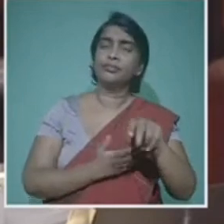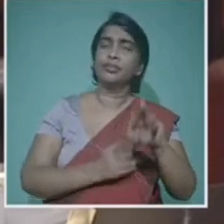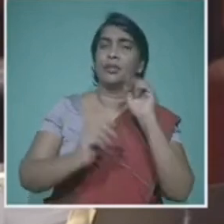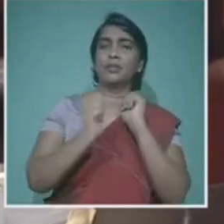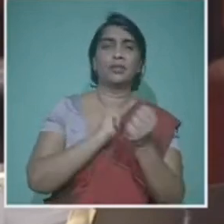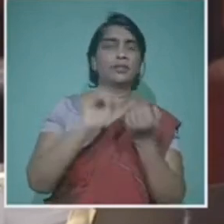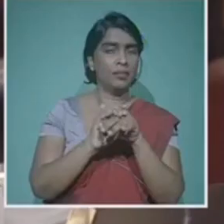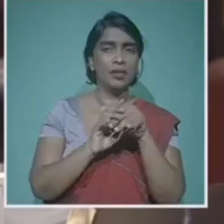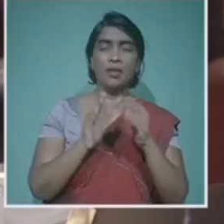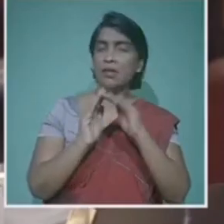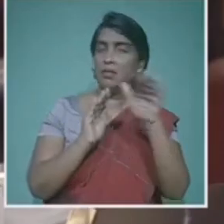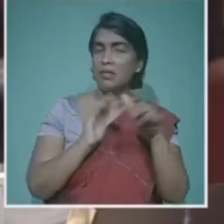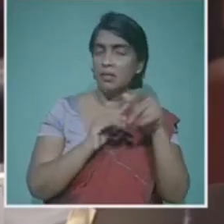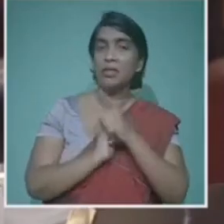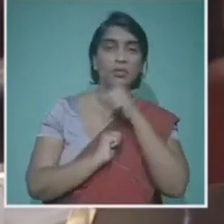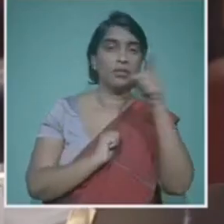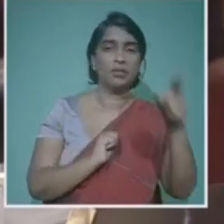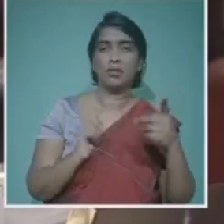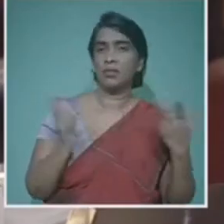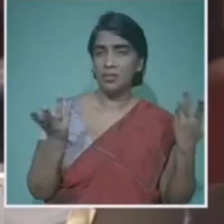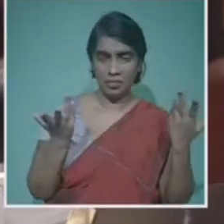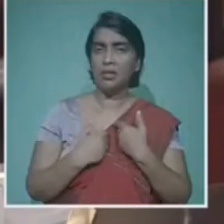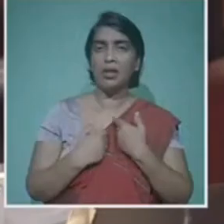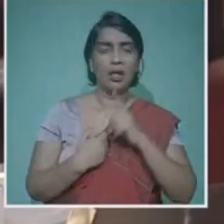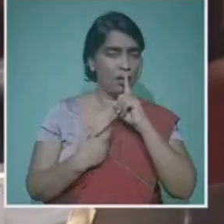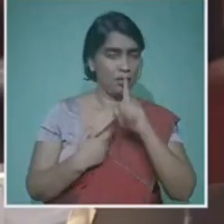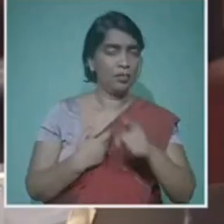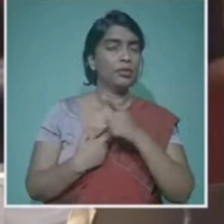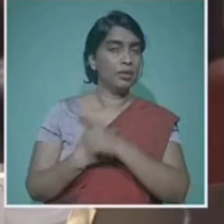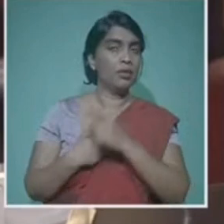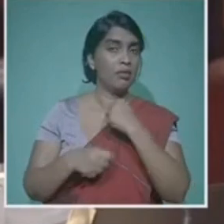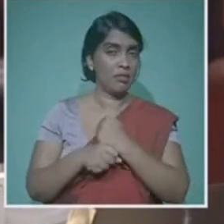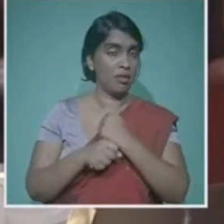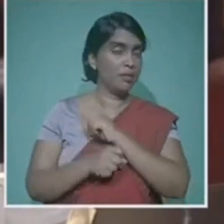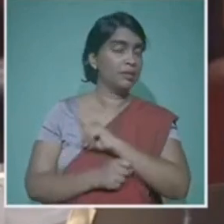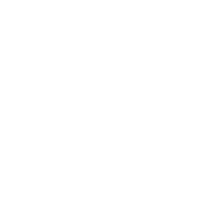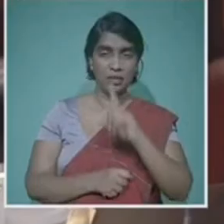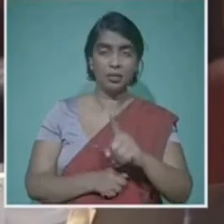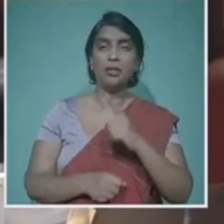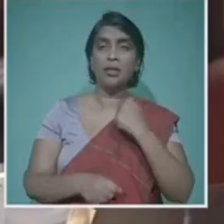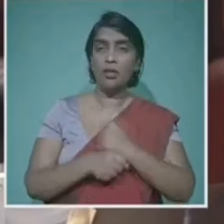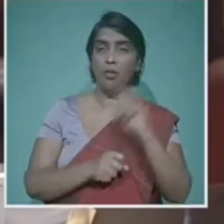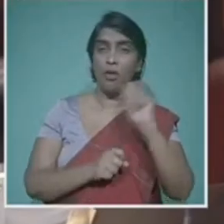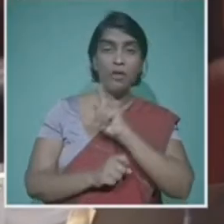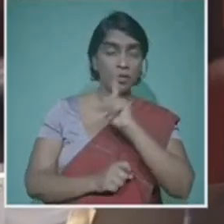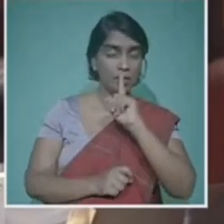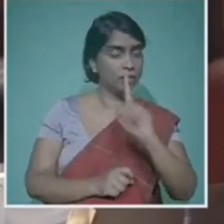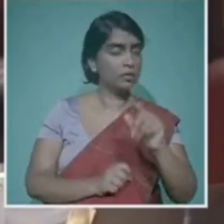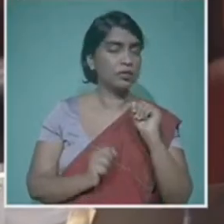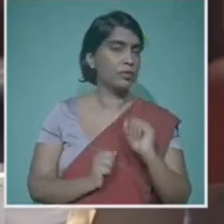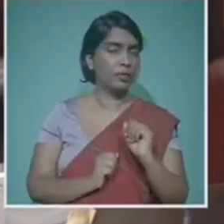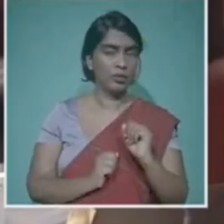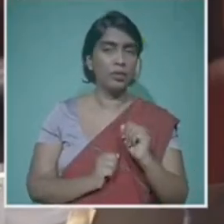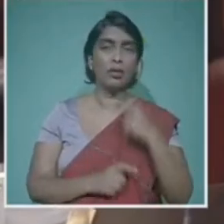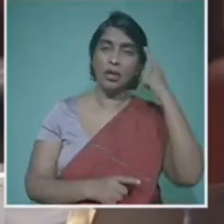ஓடவில்லை. ஏன் என்று கேட்டால் அவர்கள் சொல்லுகின்ற துணைக்களங்கள் சொல்லுகின்ற டிடிபி காரியாலயம் சொல்லுகின்ற விடயம் என்னென்றால் டயர் இல்லை